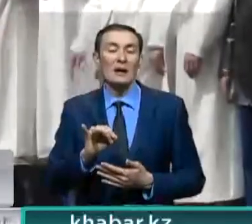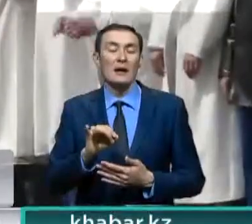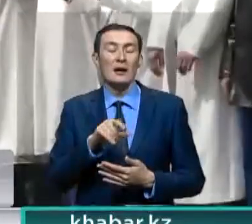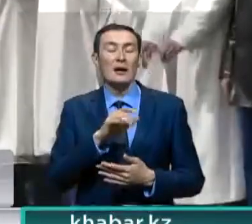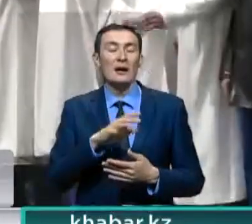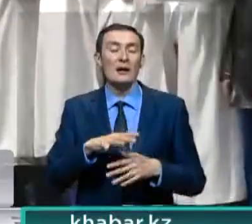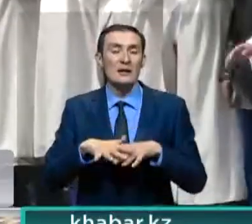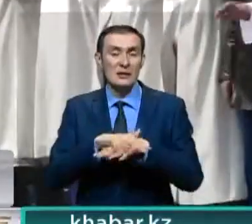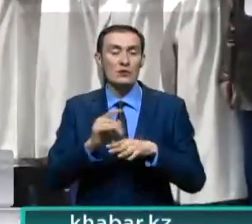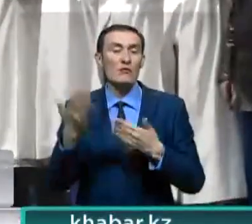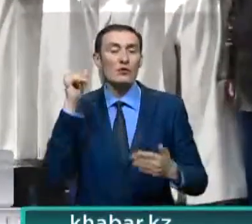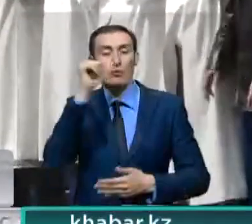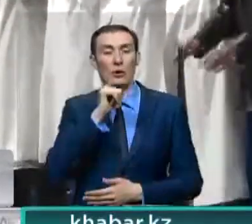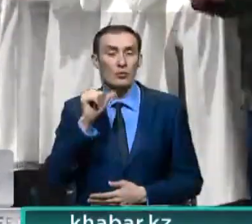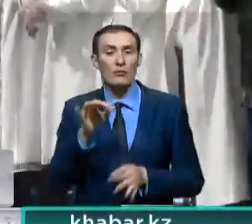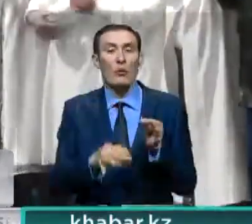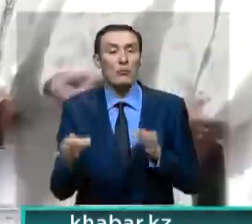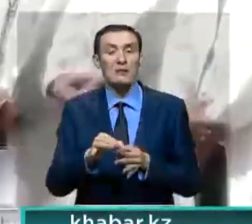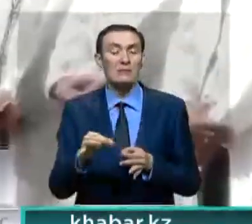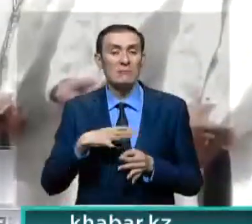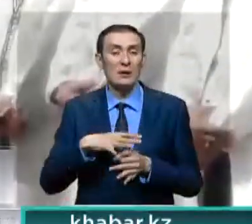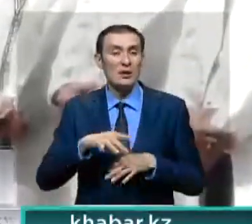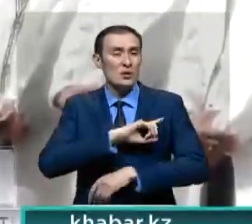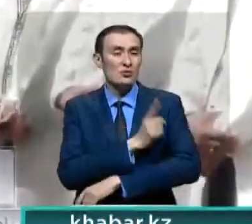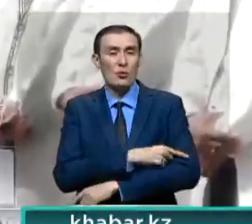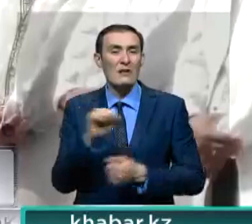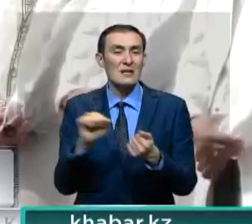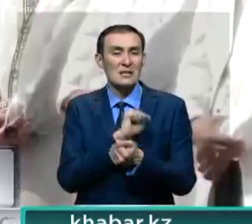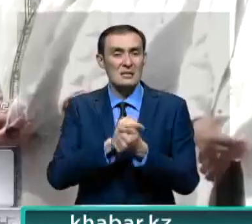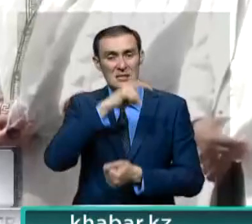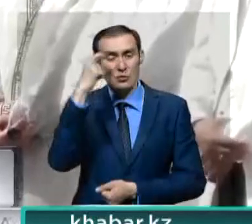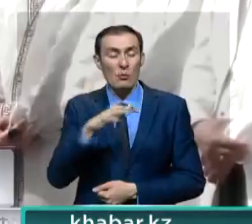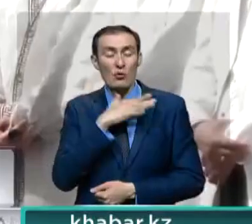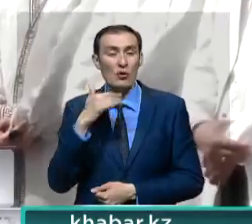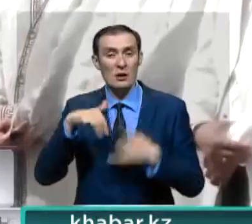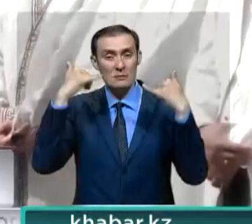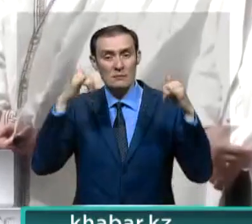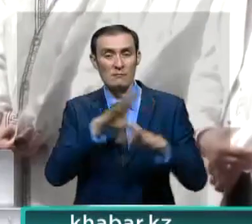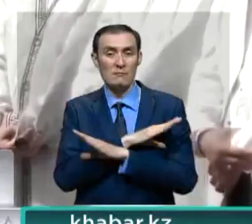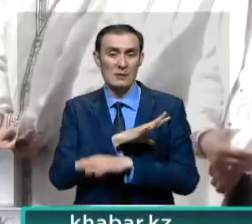землевладельцы. Дело в том, что в прошлом году область настигла суровая засуха, погибло множество животных.